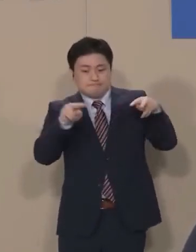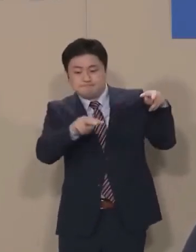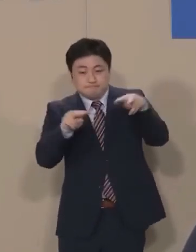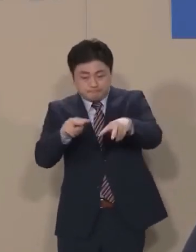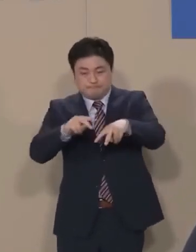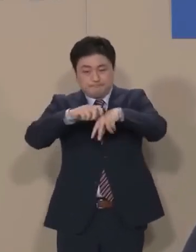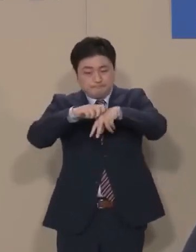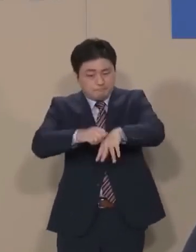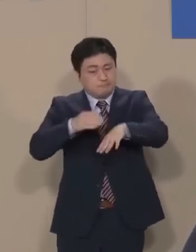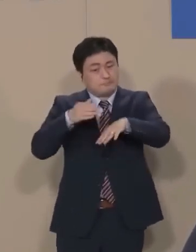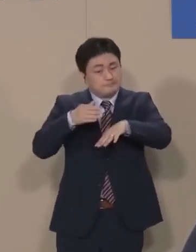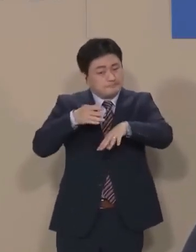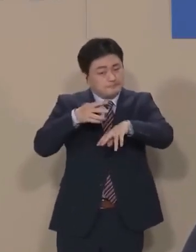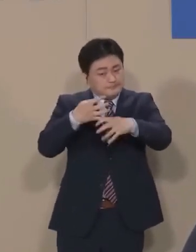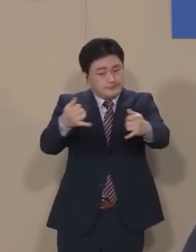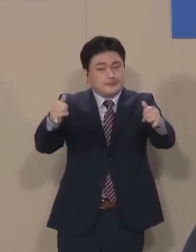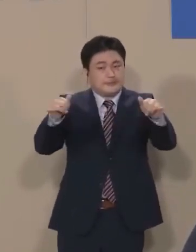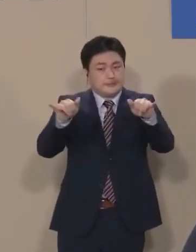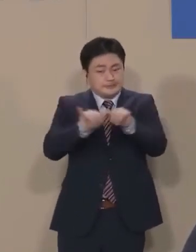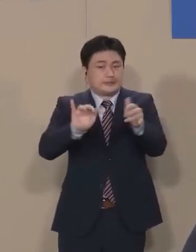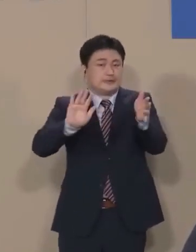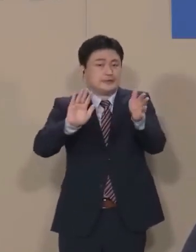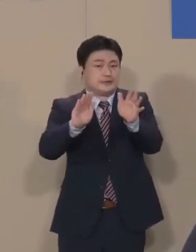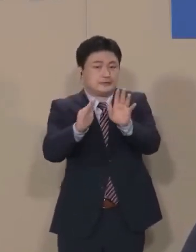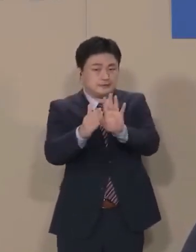に進んでいくことをとても